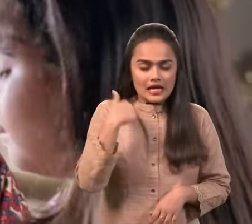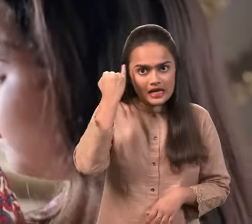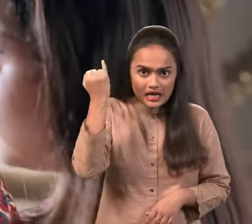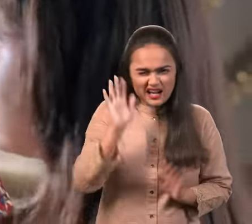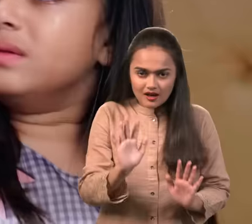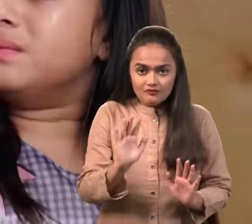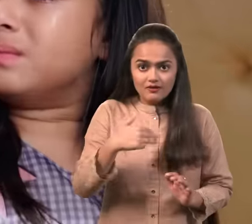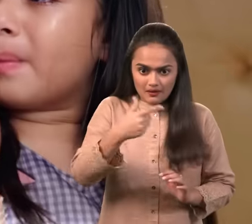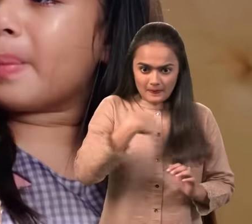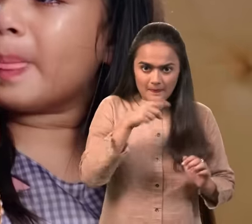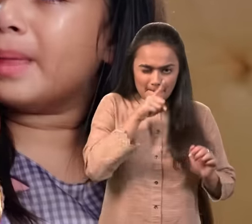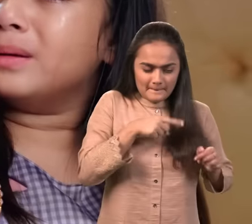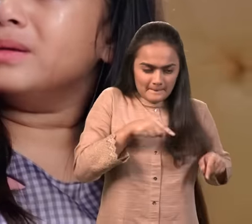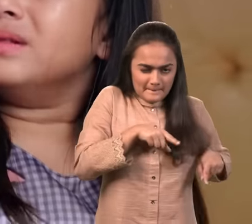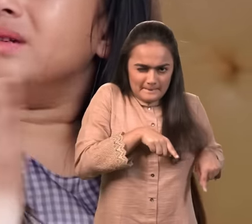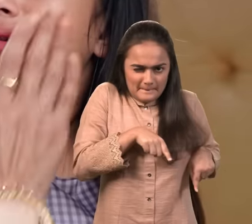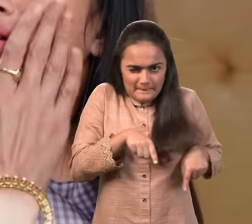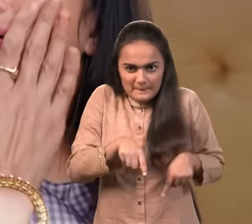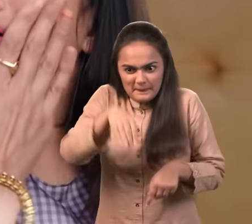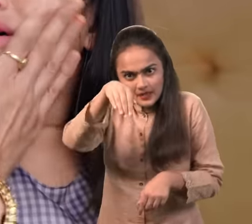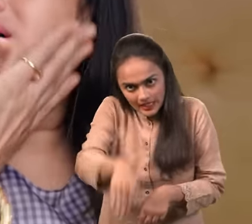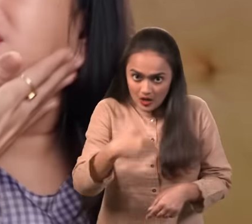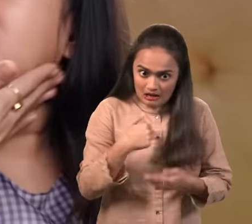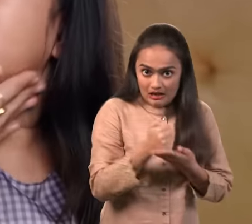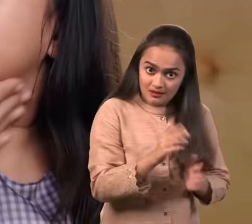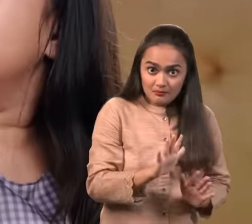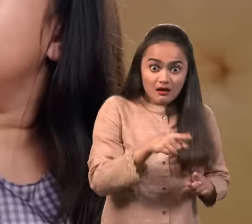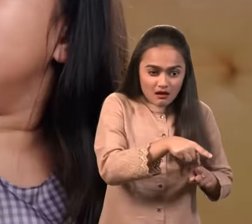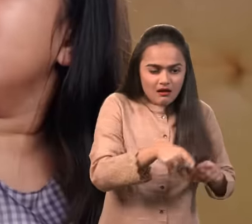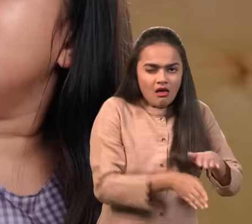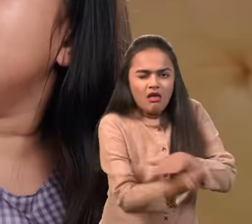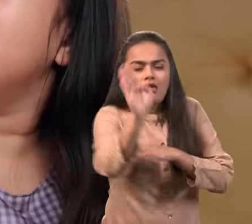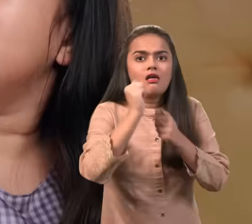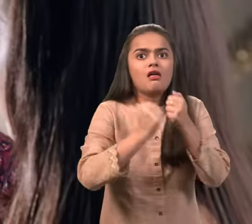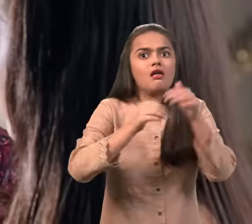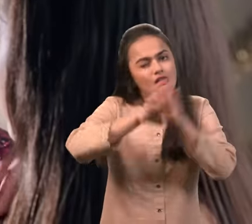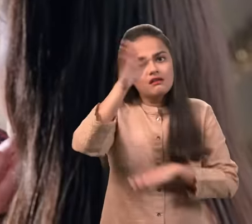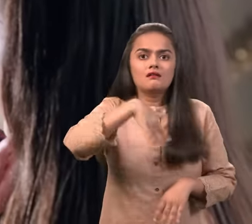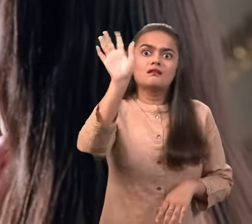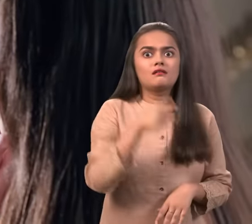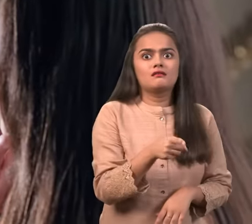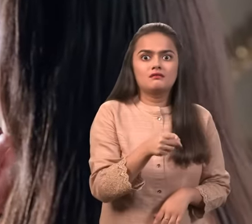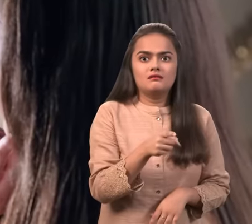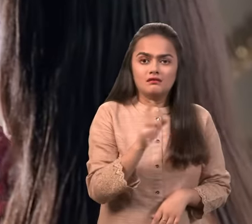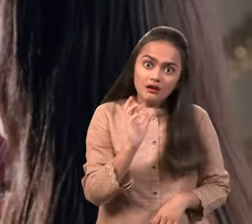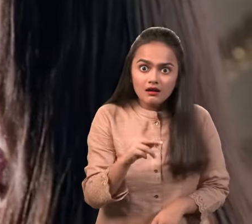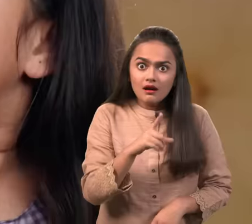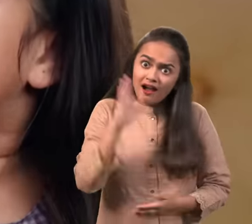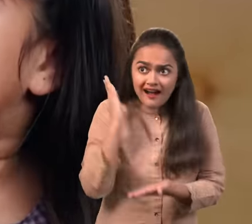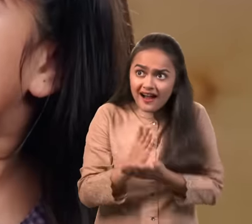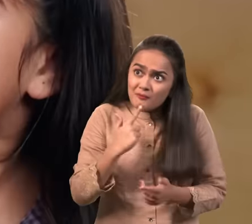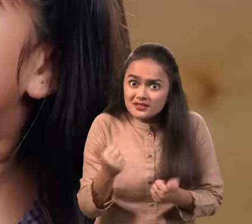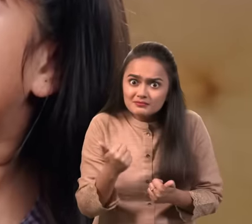एक काम करते हैं, मैं तुझे छुपते छुपाते नीचे तक ले जाती हूँ, फिर बाहर पहुंचा दूंगी और वहां से तू भाग